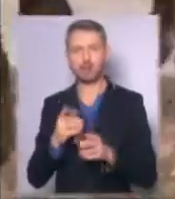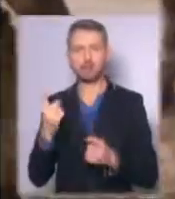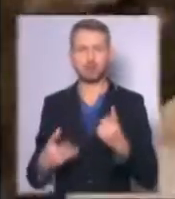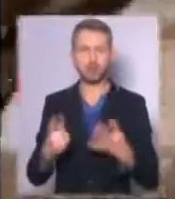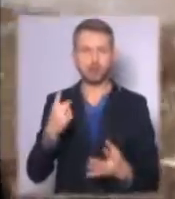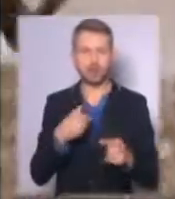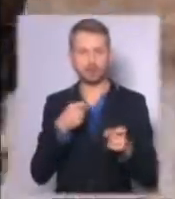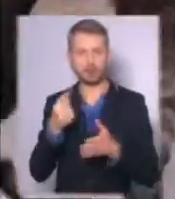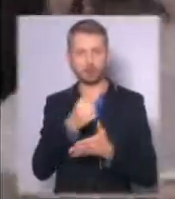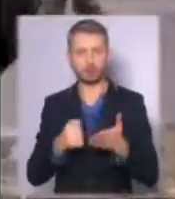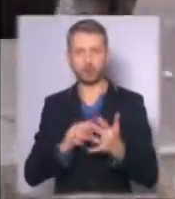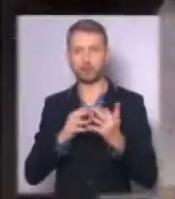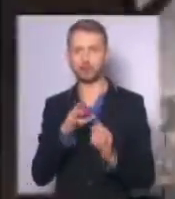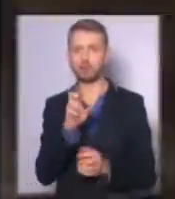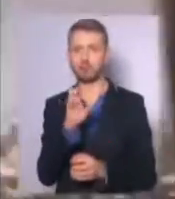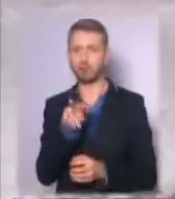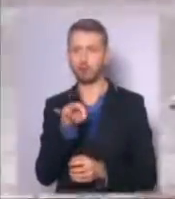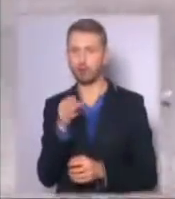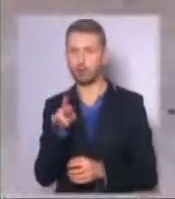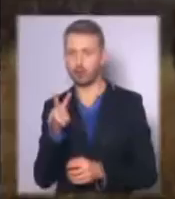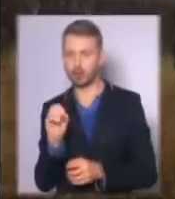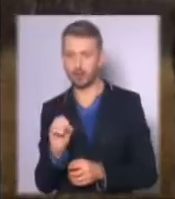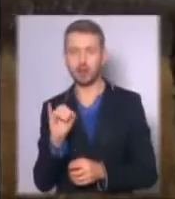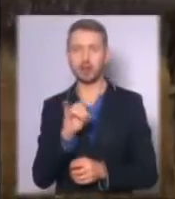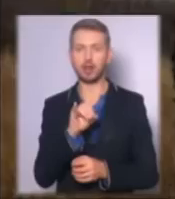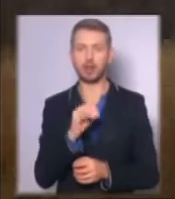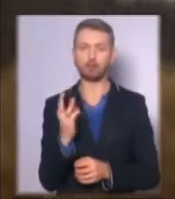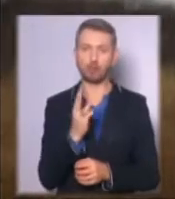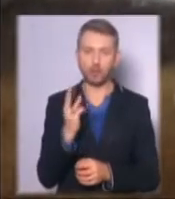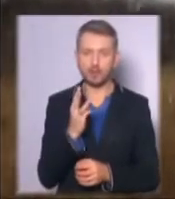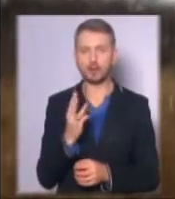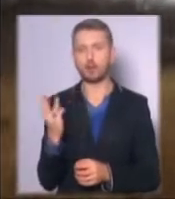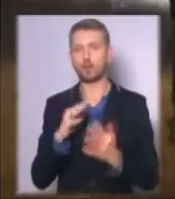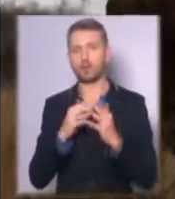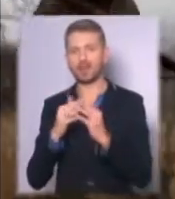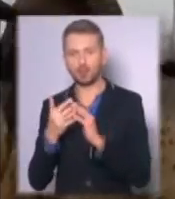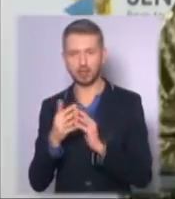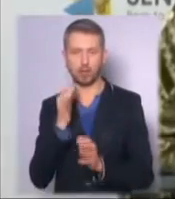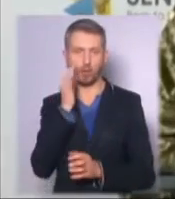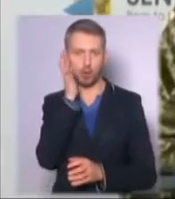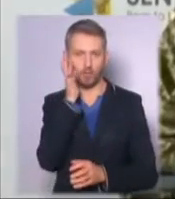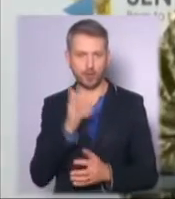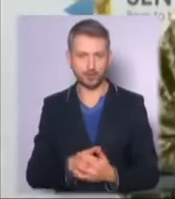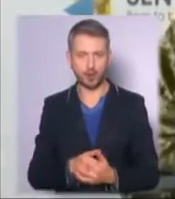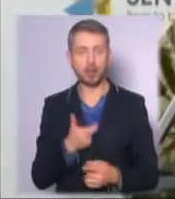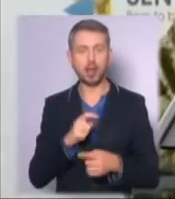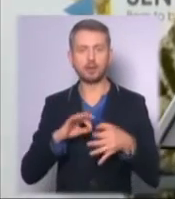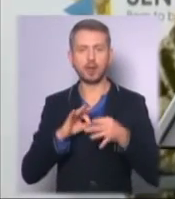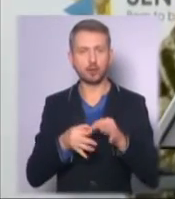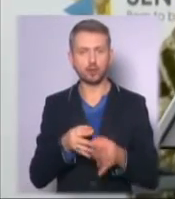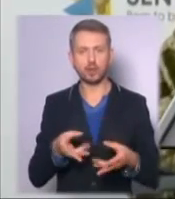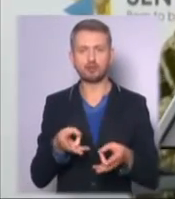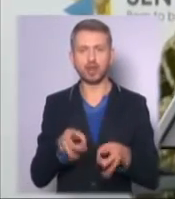зброї у селищі Болотине та поблизу Троїцького, Трьохізбинки та Оріхового. Найскладнішою залишається обстановка